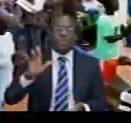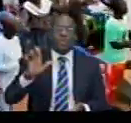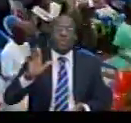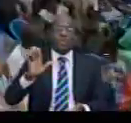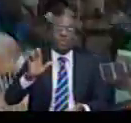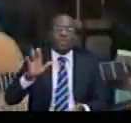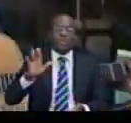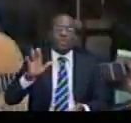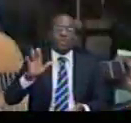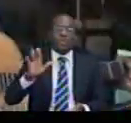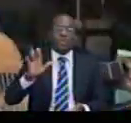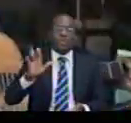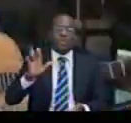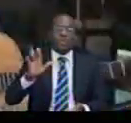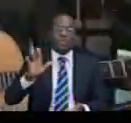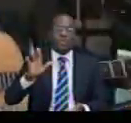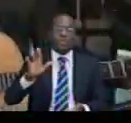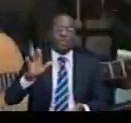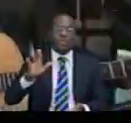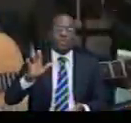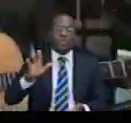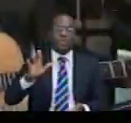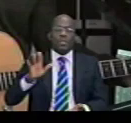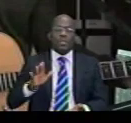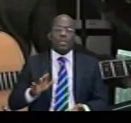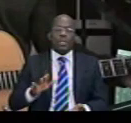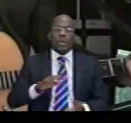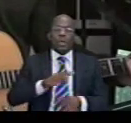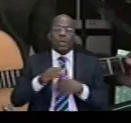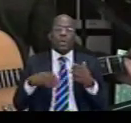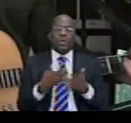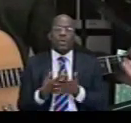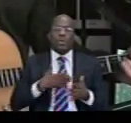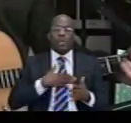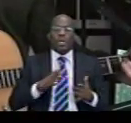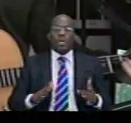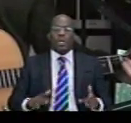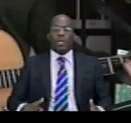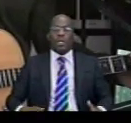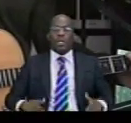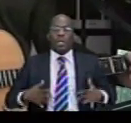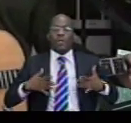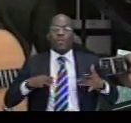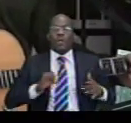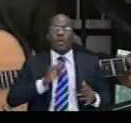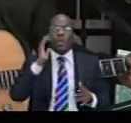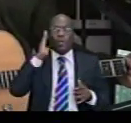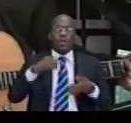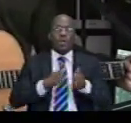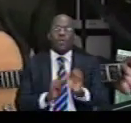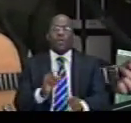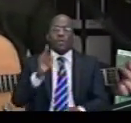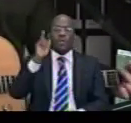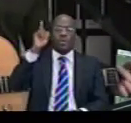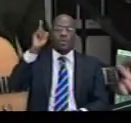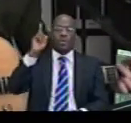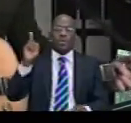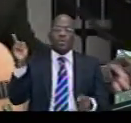gloire. Toute ma vie, je te suivrai jusqu'au bout